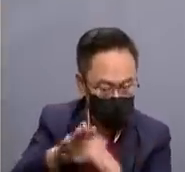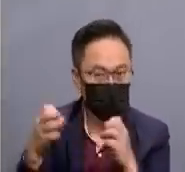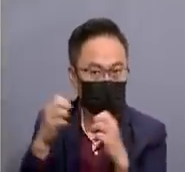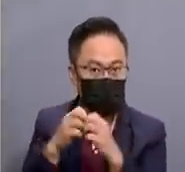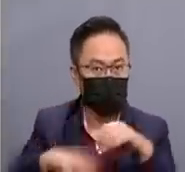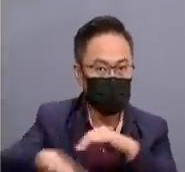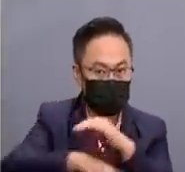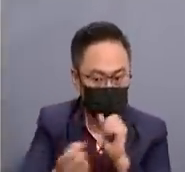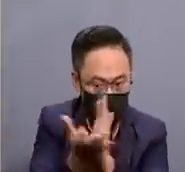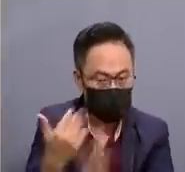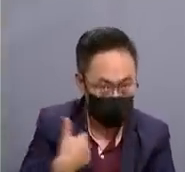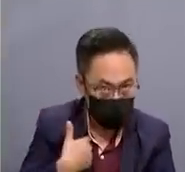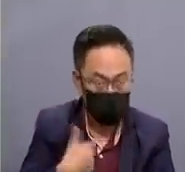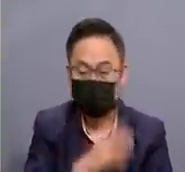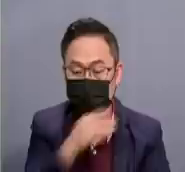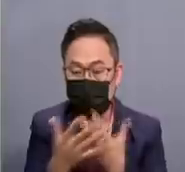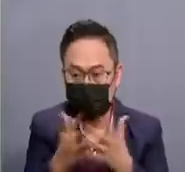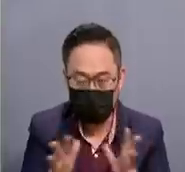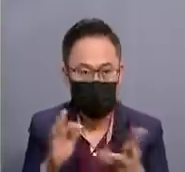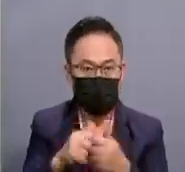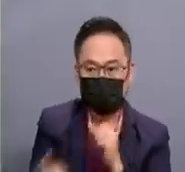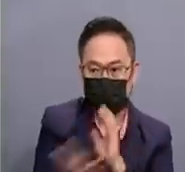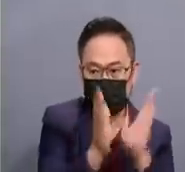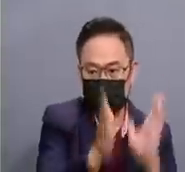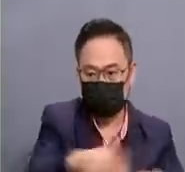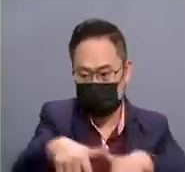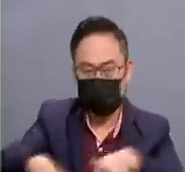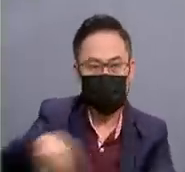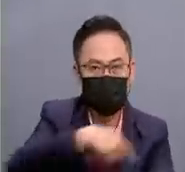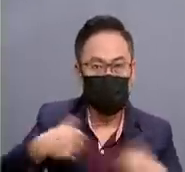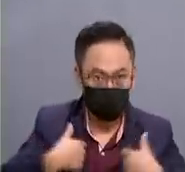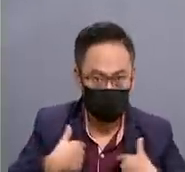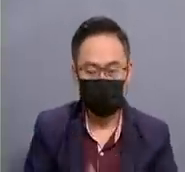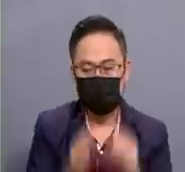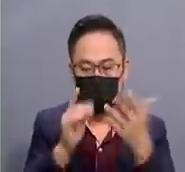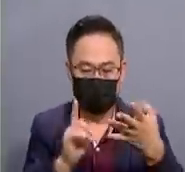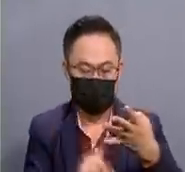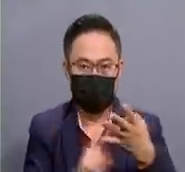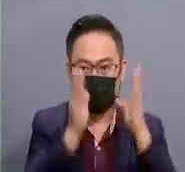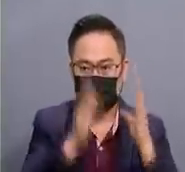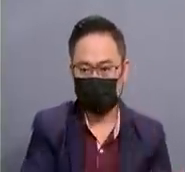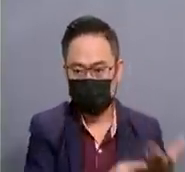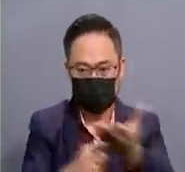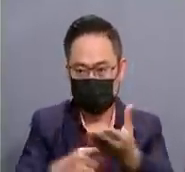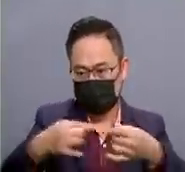พยานหลักฐานปล่อยไปแล้วสร้างความเสียหายหรือไม่รวมทั้งมีคนยื่นคัดค้านประกันตัวหรือ